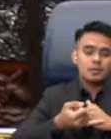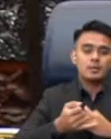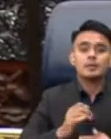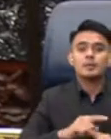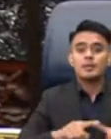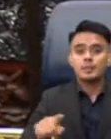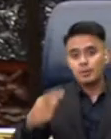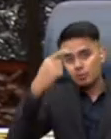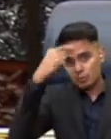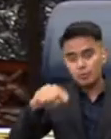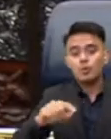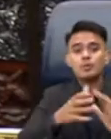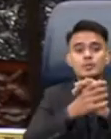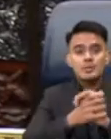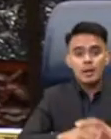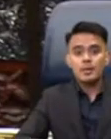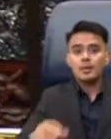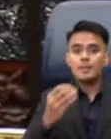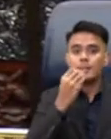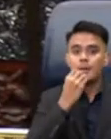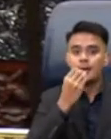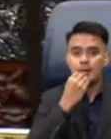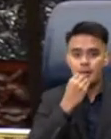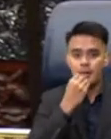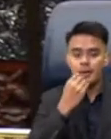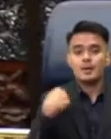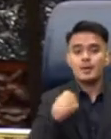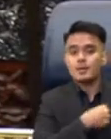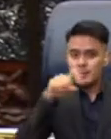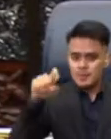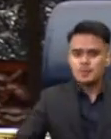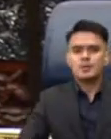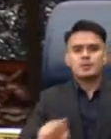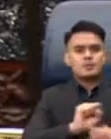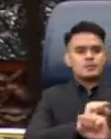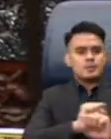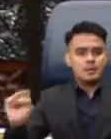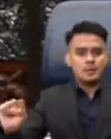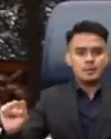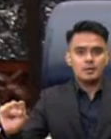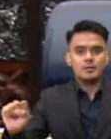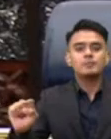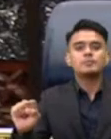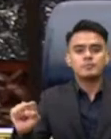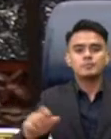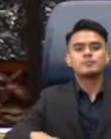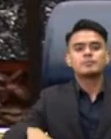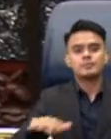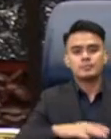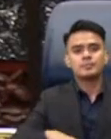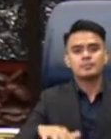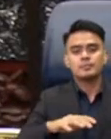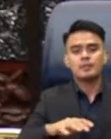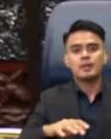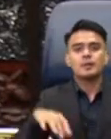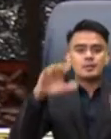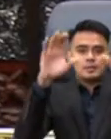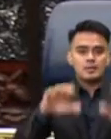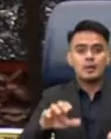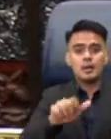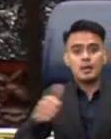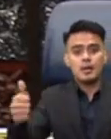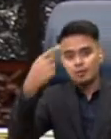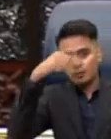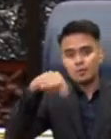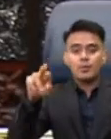untuk makan menyediakan sekurang-kurangnya alternatif untuk